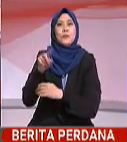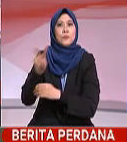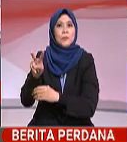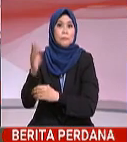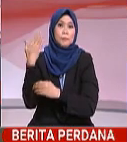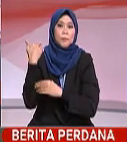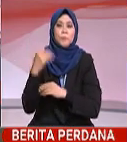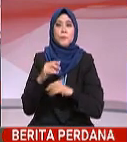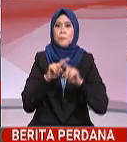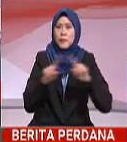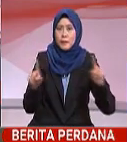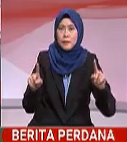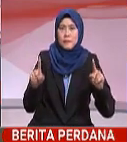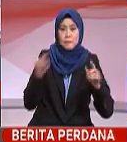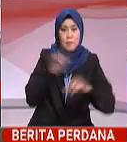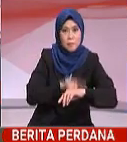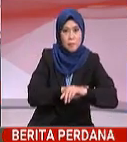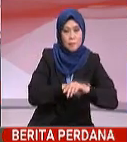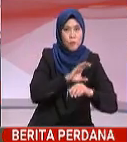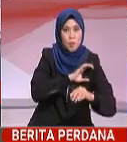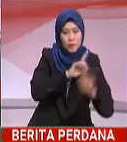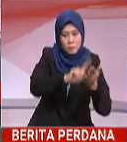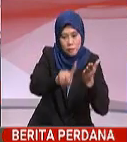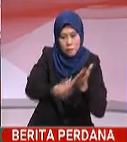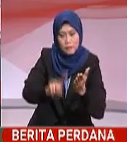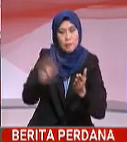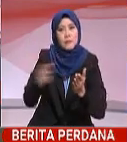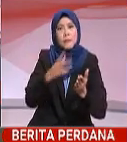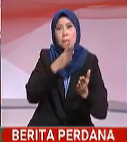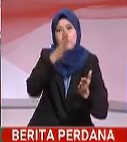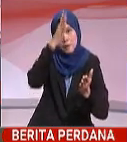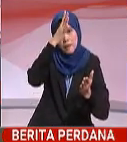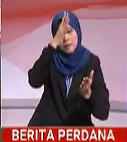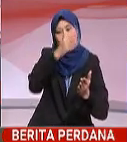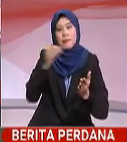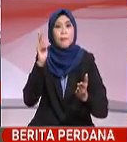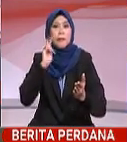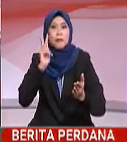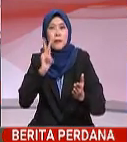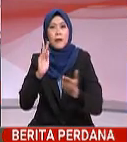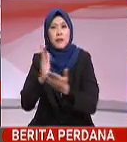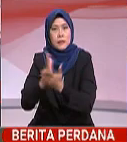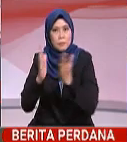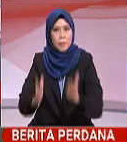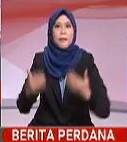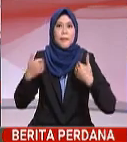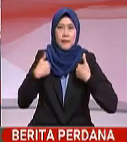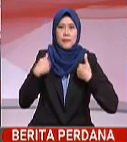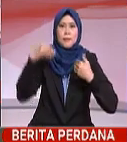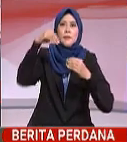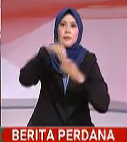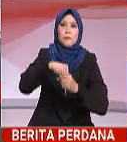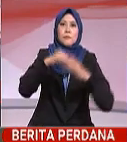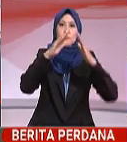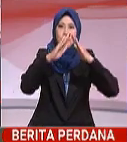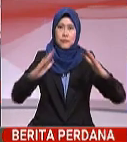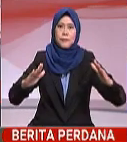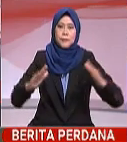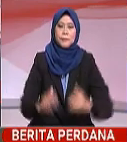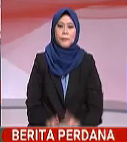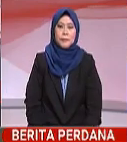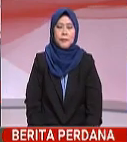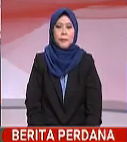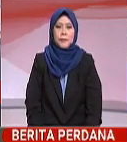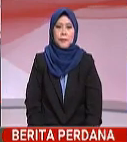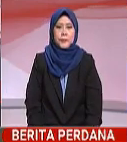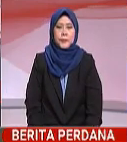lalu. Namun ketika pemeriksaan dibuat, hanya bapa dan kakak suspek berada di rumah itu. Itu